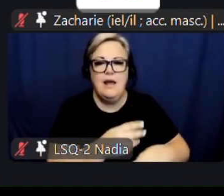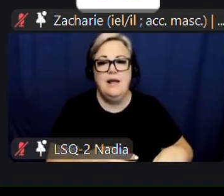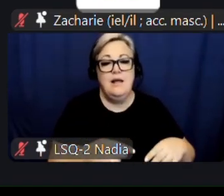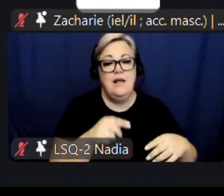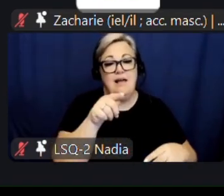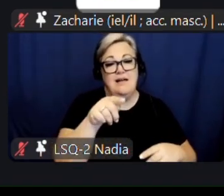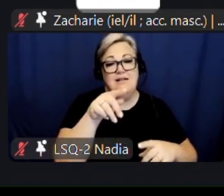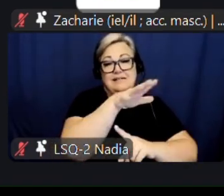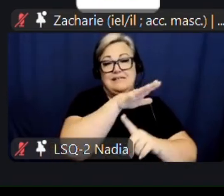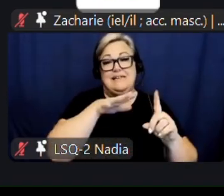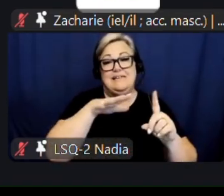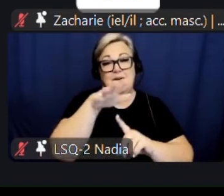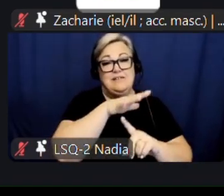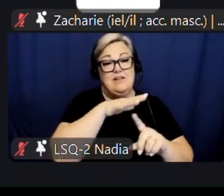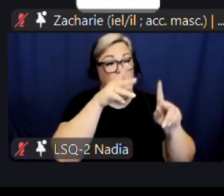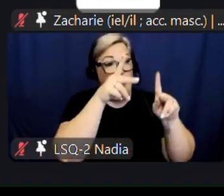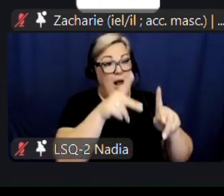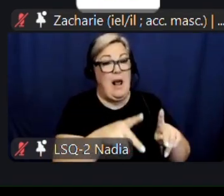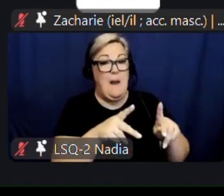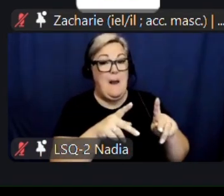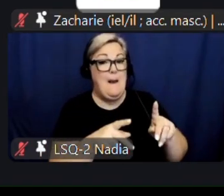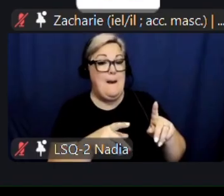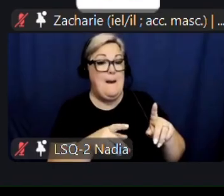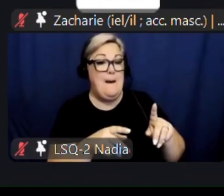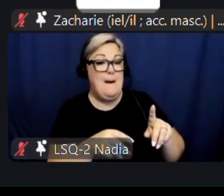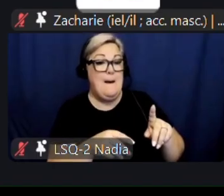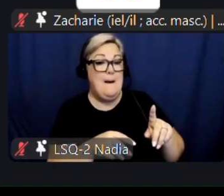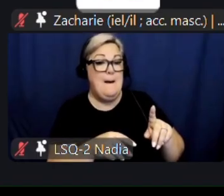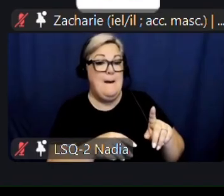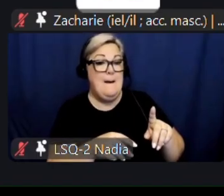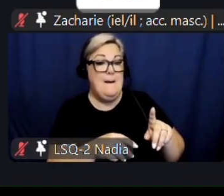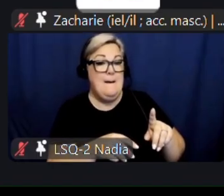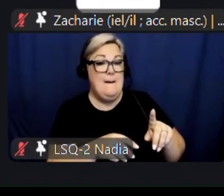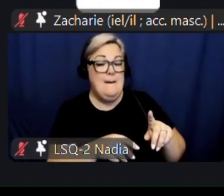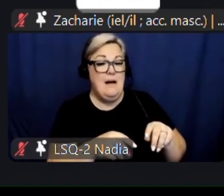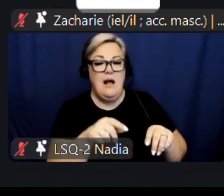cette citation, la personne, c'est pas affiché sur la